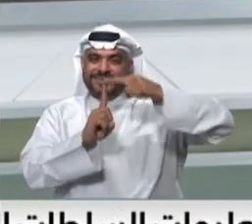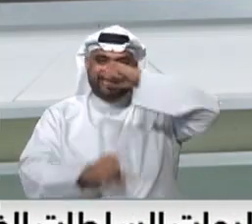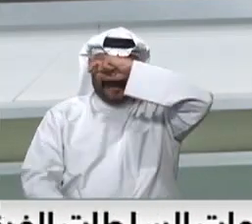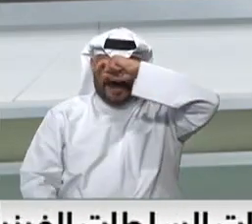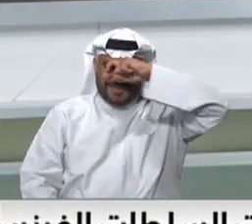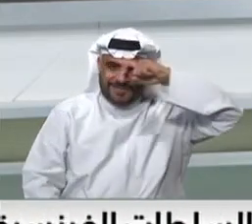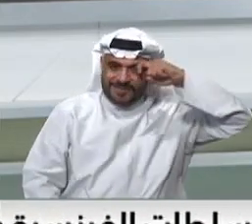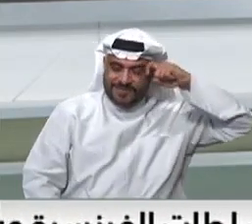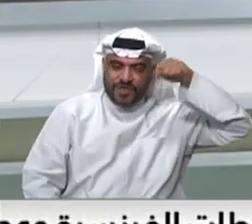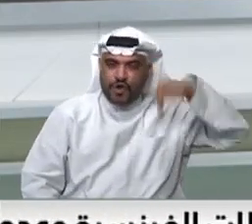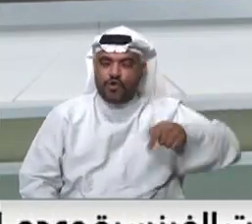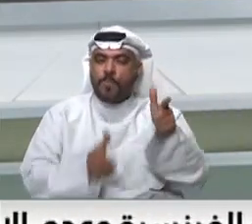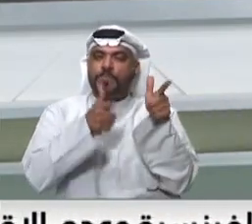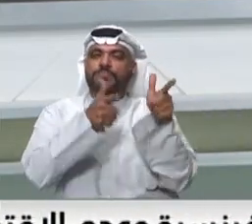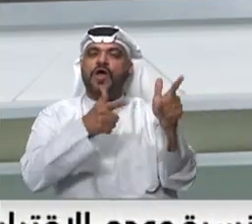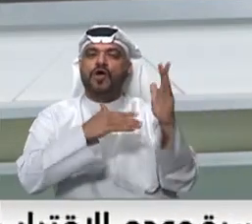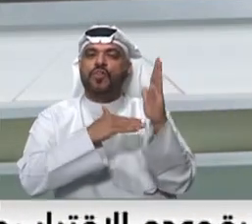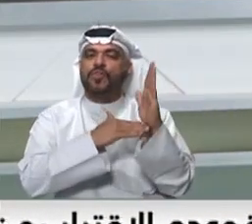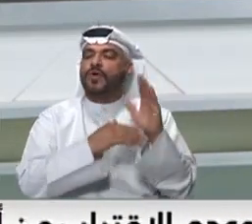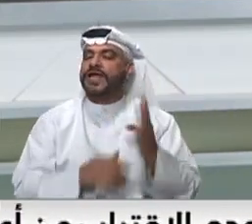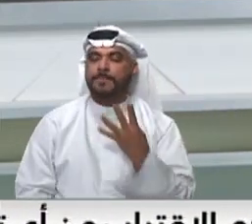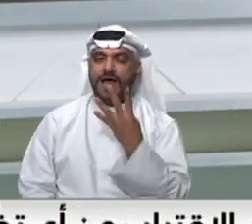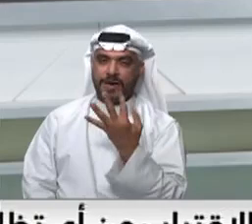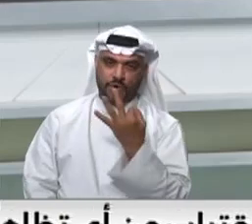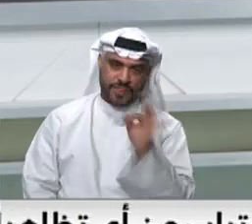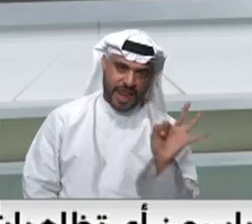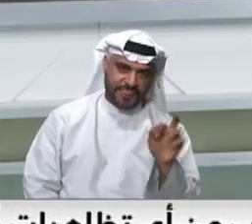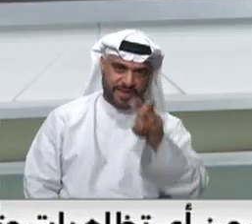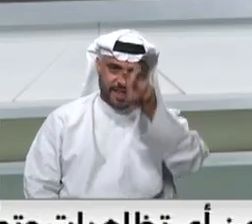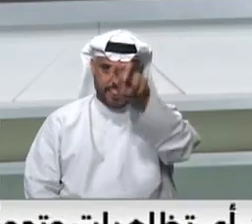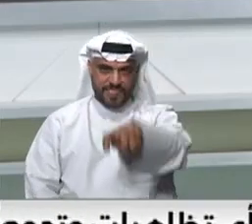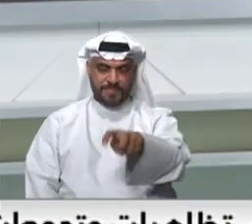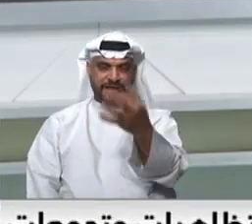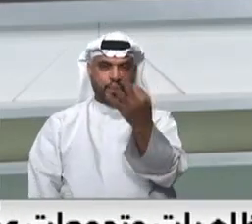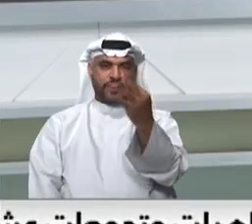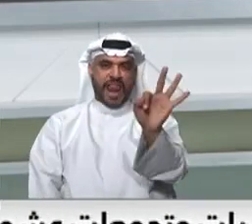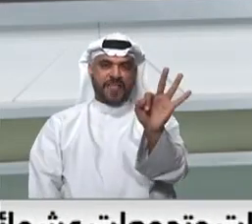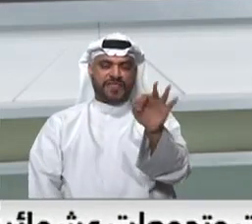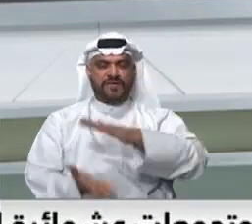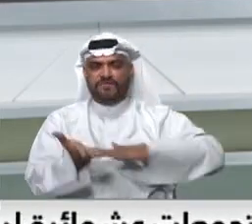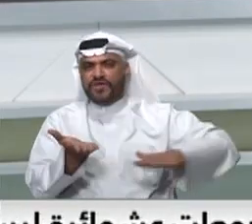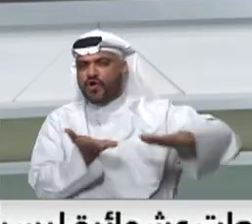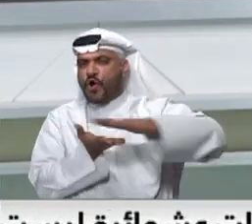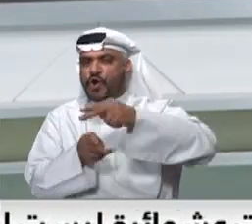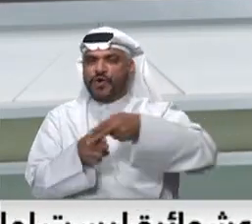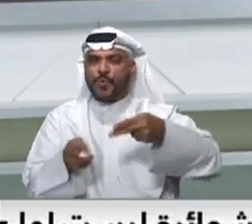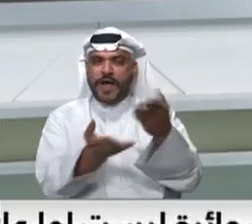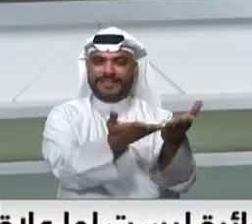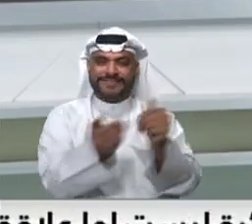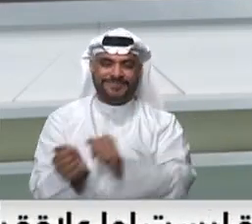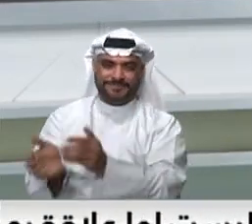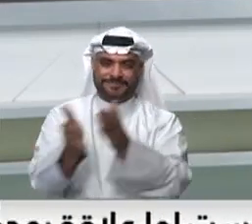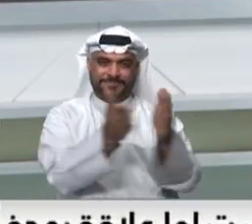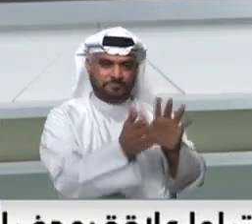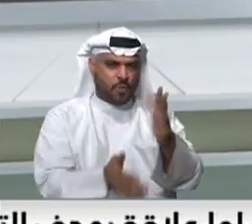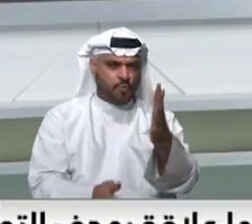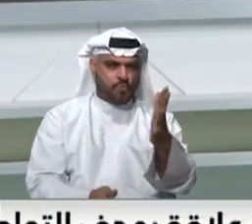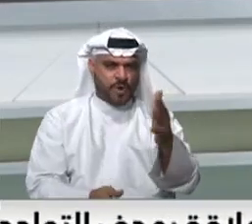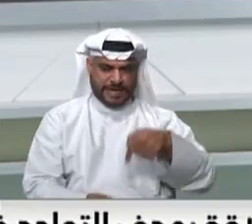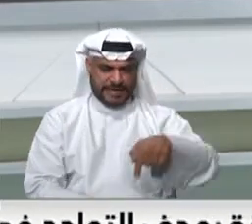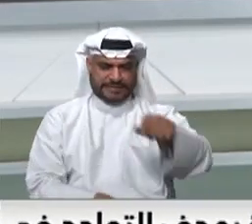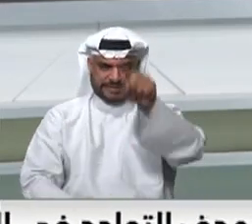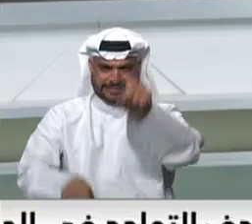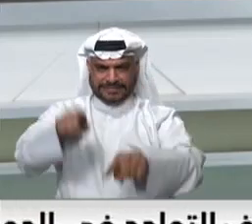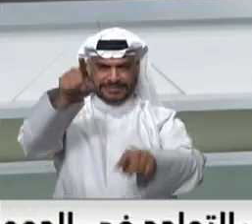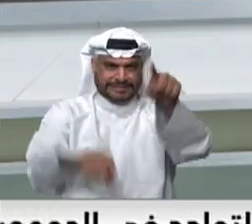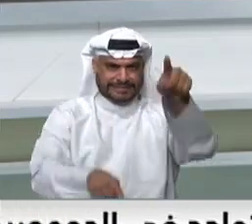العظمى المسجلة اليوم ما بين 34 إلى 38 درجة مئوية في مختلف مناطق البلاد. متوقع أن تتفاوت